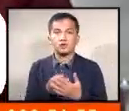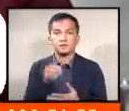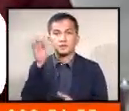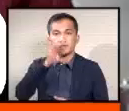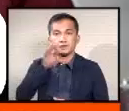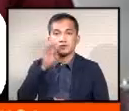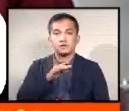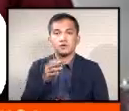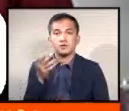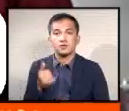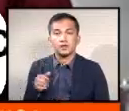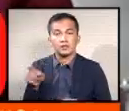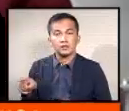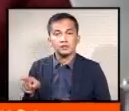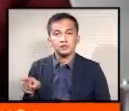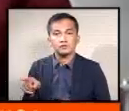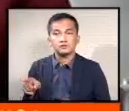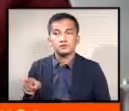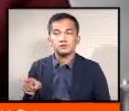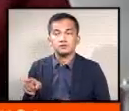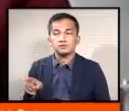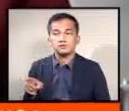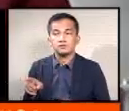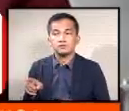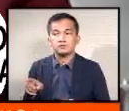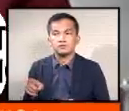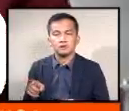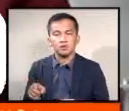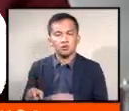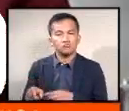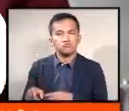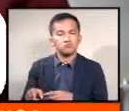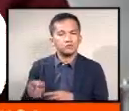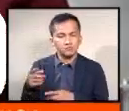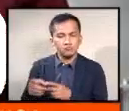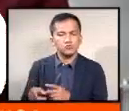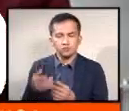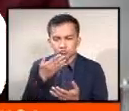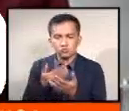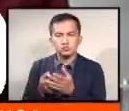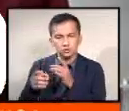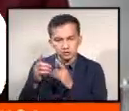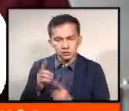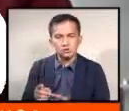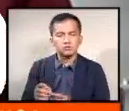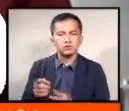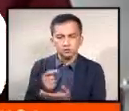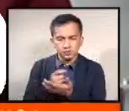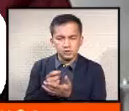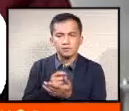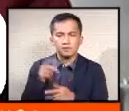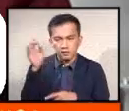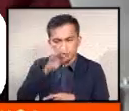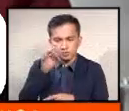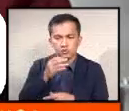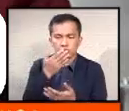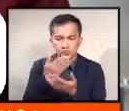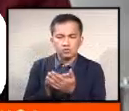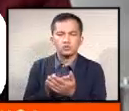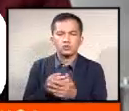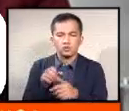Kasi kung marangal ang trato sa mga Pilipino, maganda ang working conditions, maganda